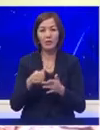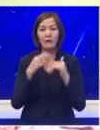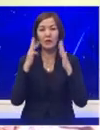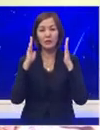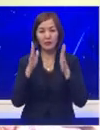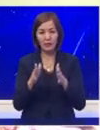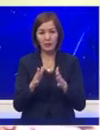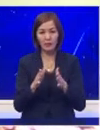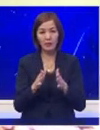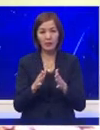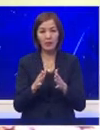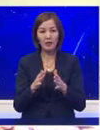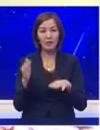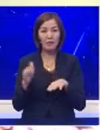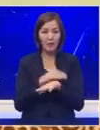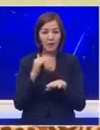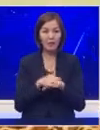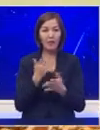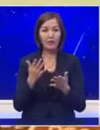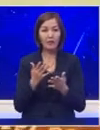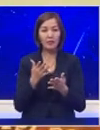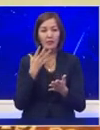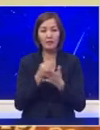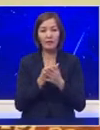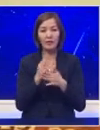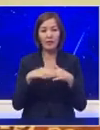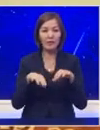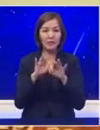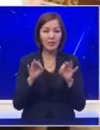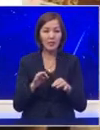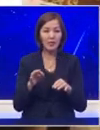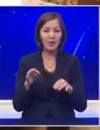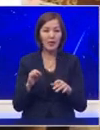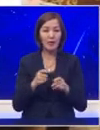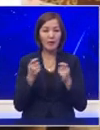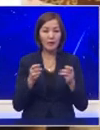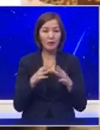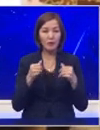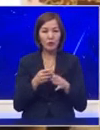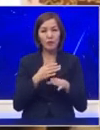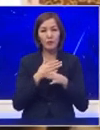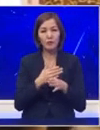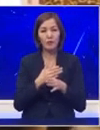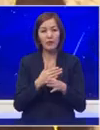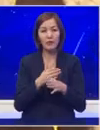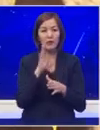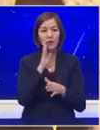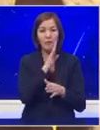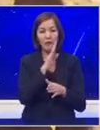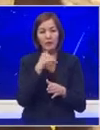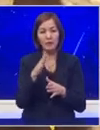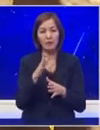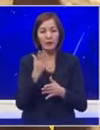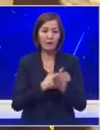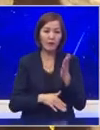Ирина во делает на благотворительность свои изделия она раздает малоимущим и многодетным семьям матерям воспитывающих детей с